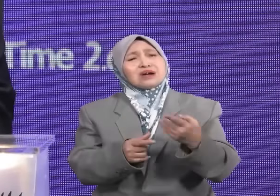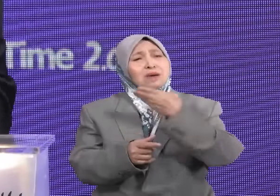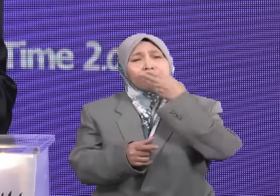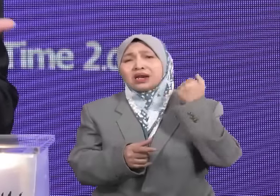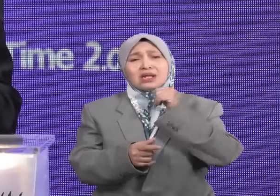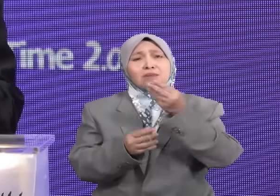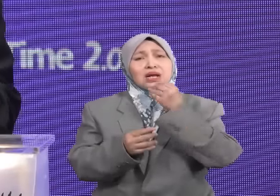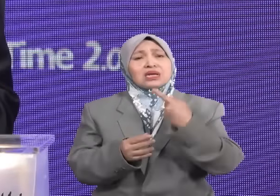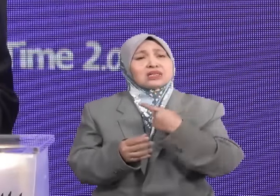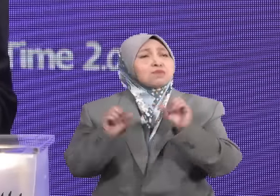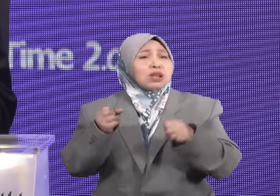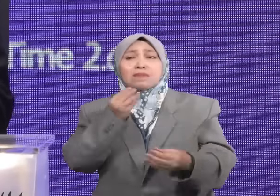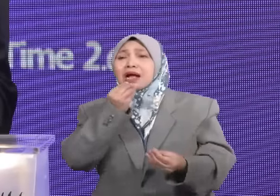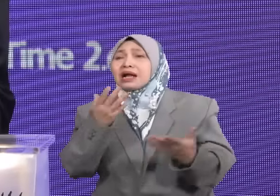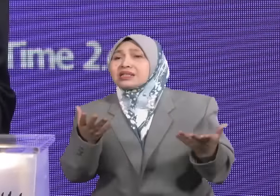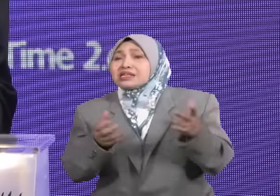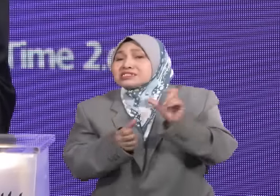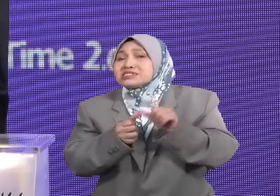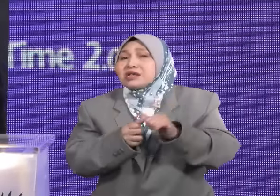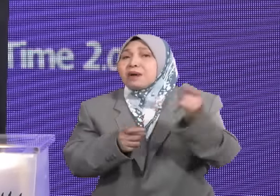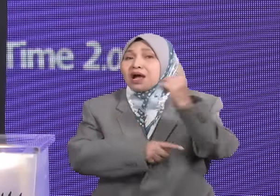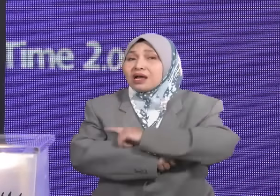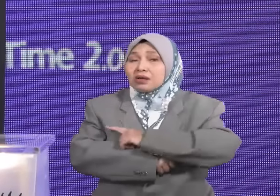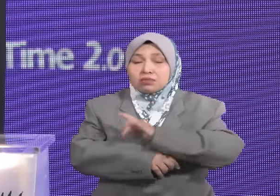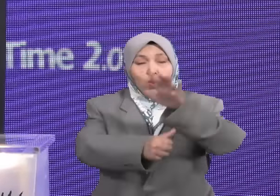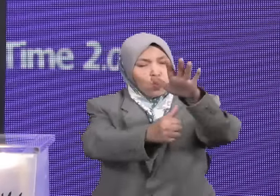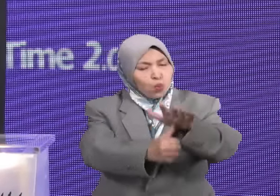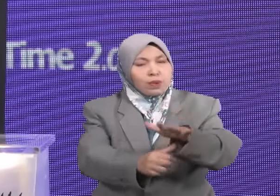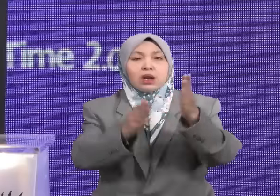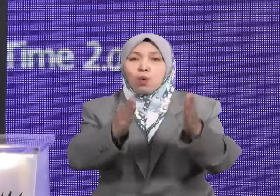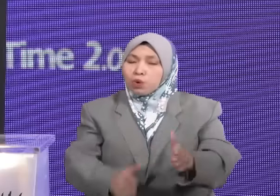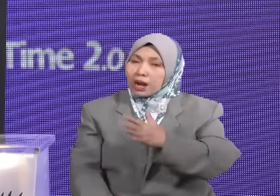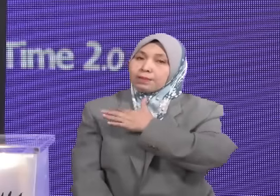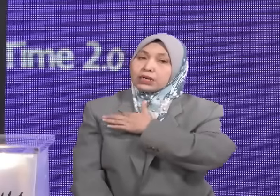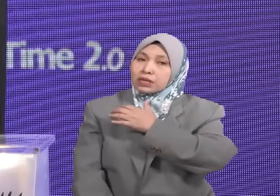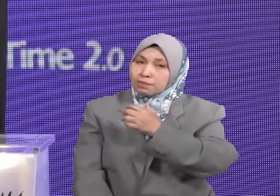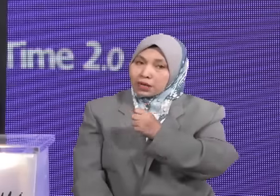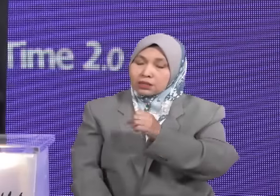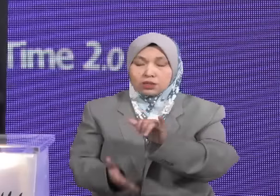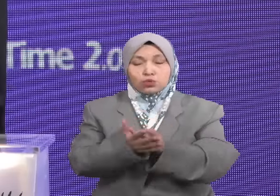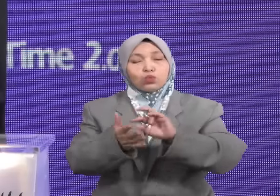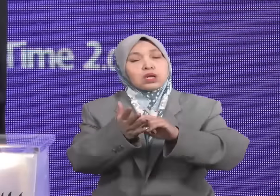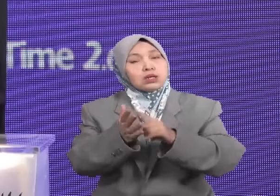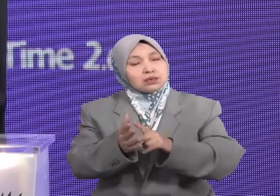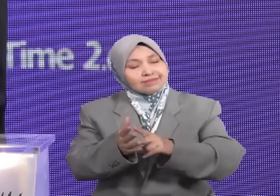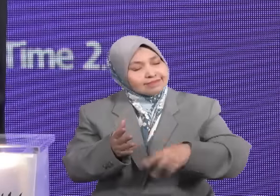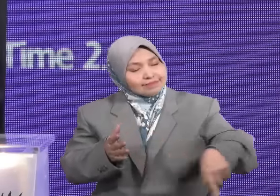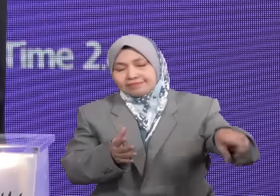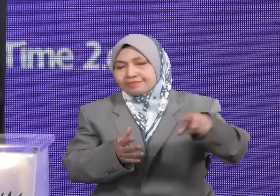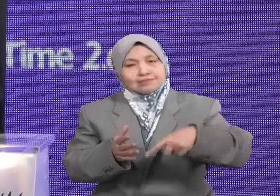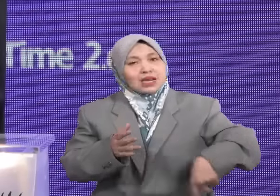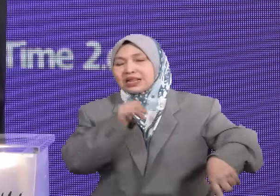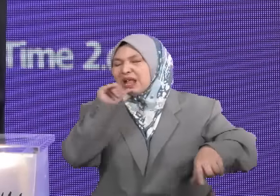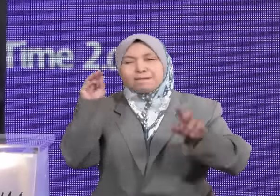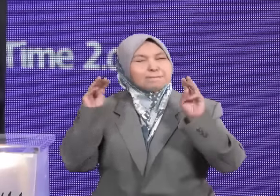makan, kita tengok kita boleh makan pada setiap hari. Bila dia kutuk kepada orang yang beriman, itu tandanya mereka tidak